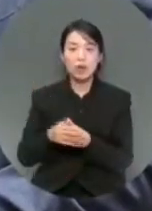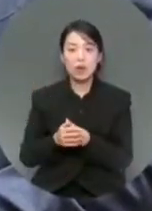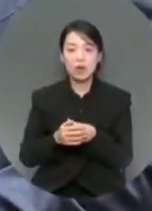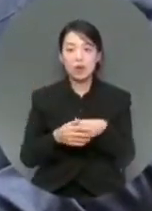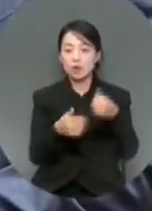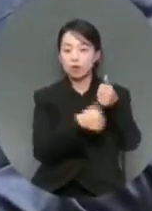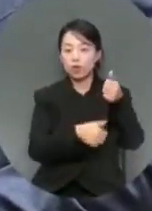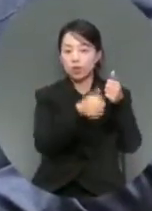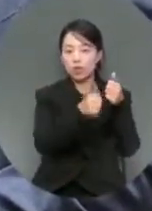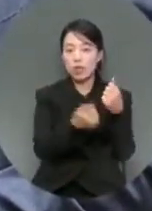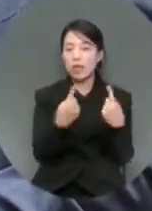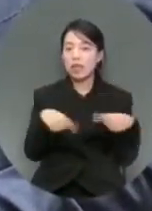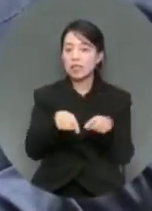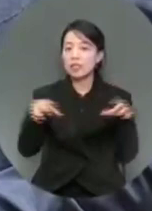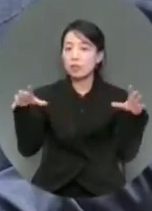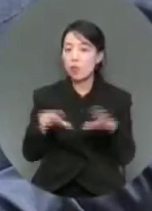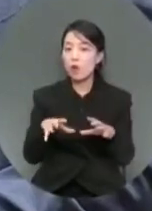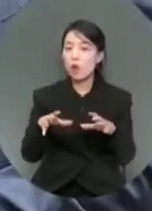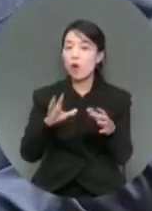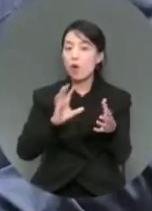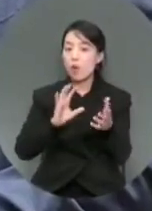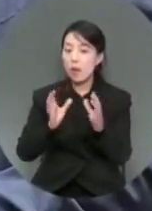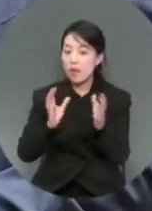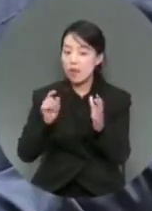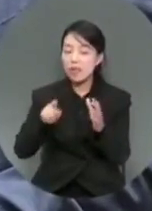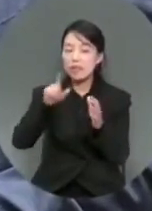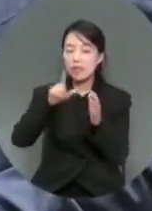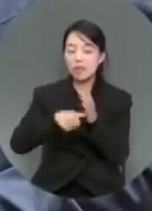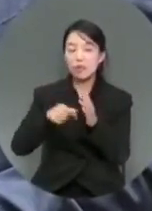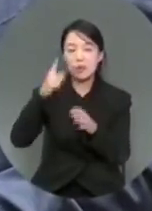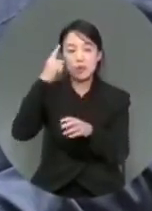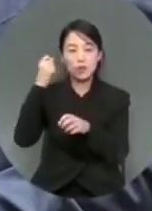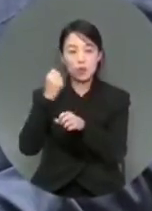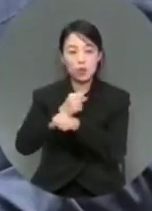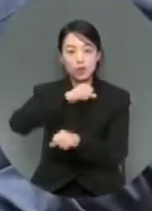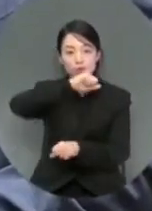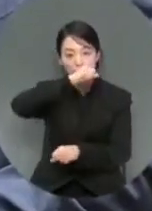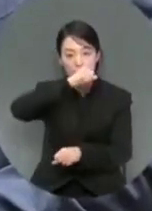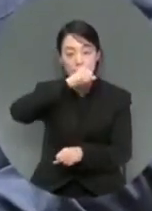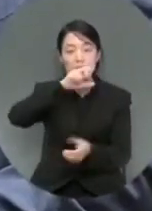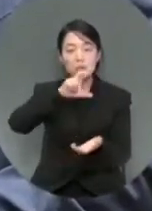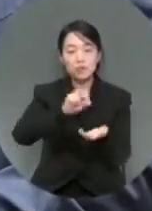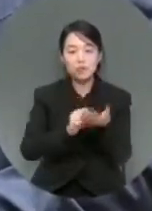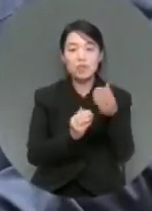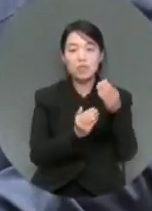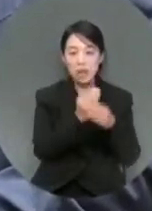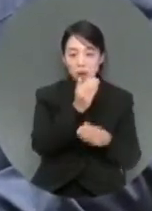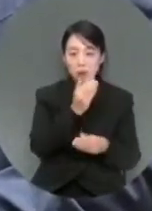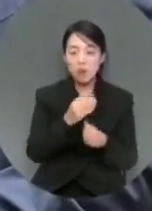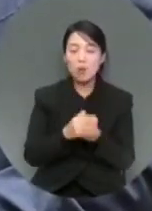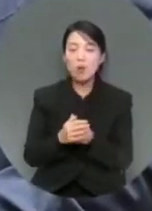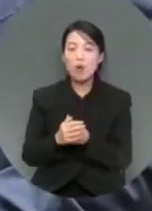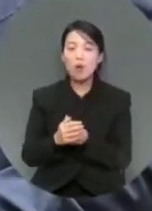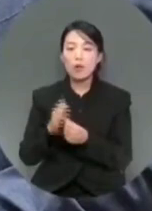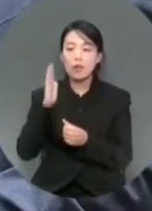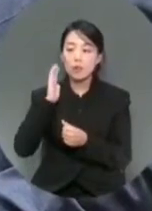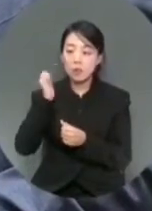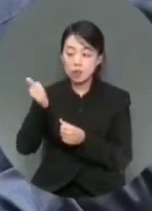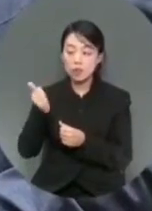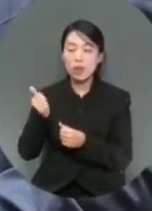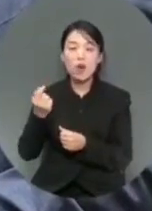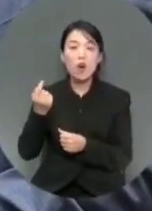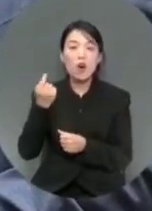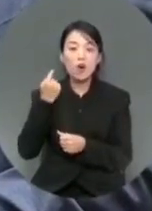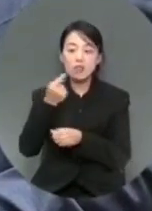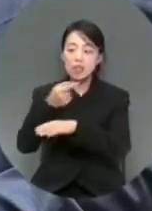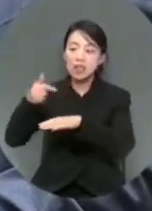같이 또 간담회도 했었는데 그 자리에서도 이 R&D 문제 예산 문제가 나왔고 또 대전에 어제 대통령께서 가셨나요? 네. 거기서도 그 말씀